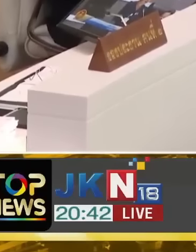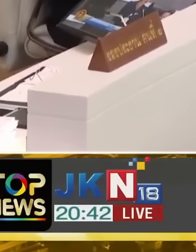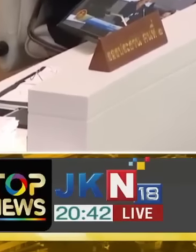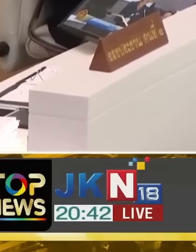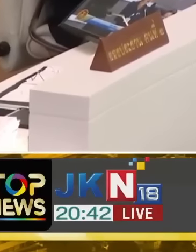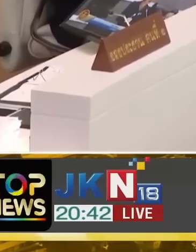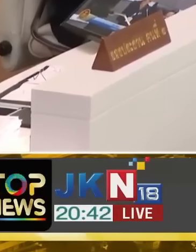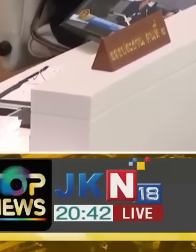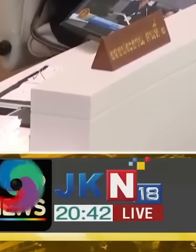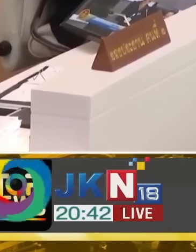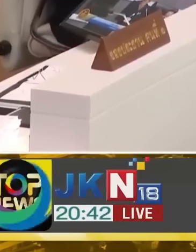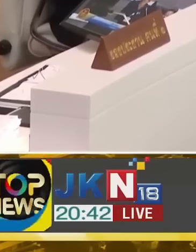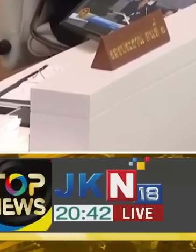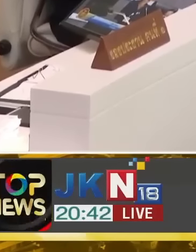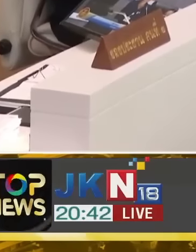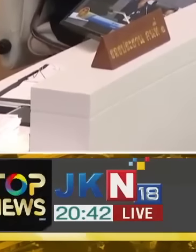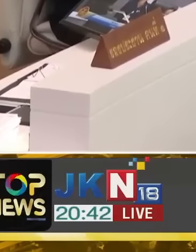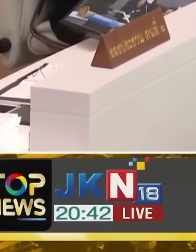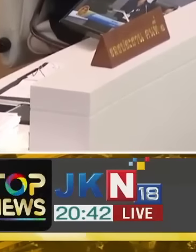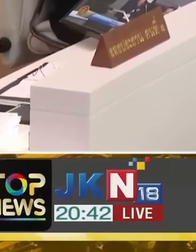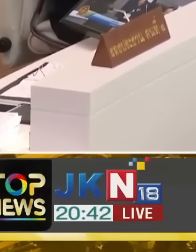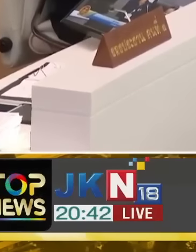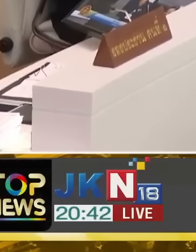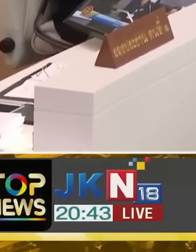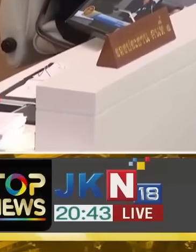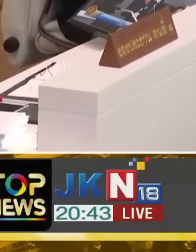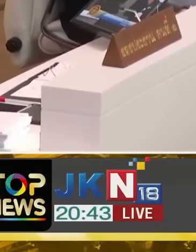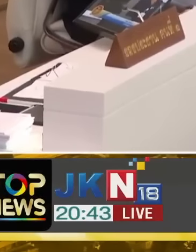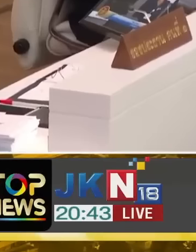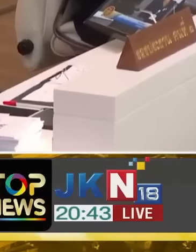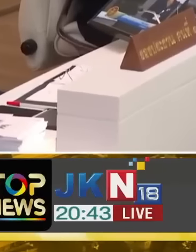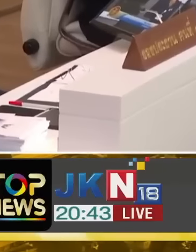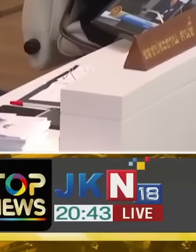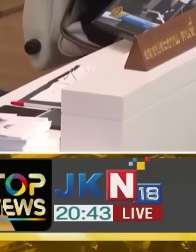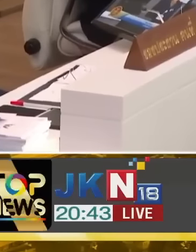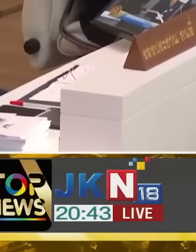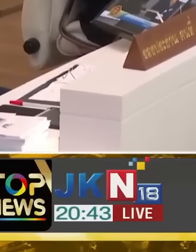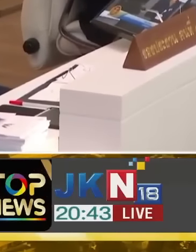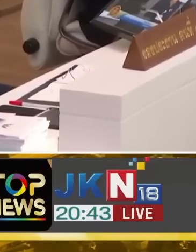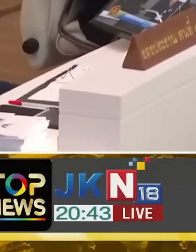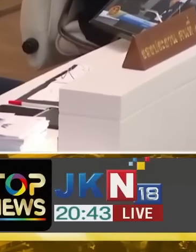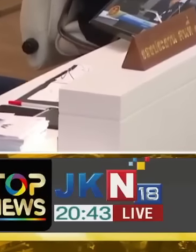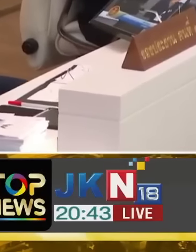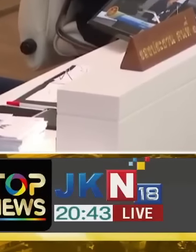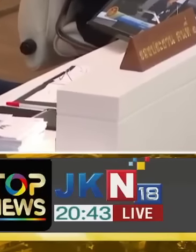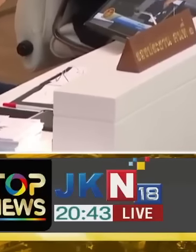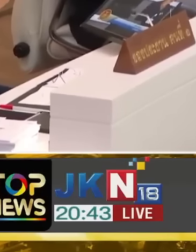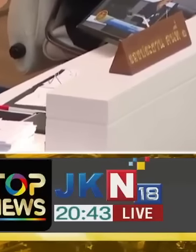านบ่อน้ำตาแตกเลย อ ันนี้เป็นประวัติศาสตร์นะ ในครอบครัว นะเป็น